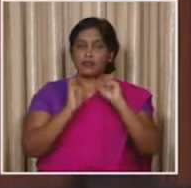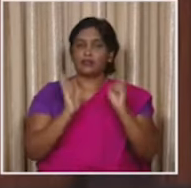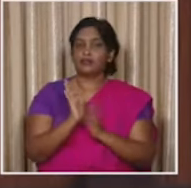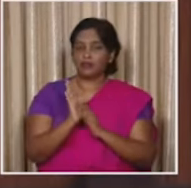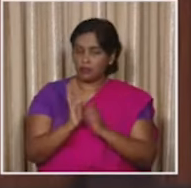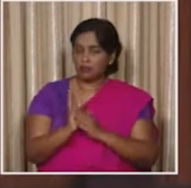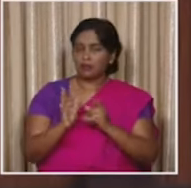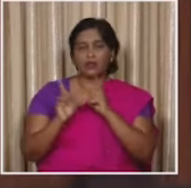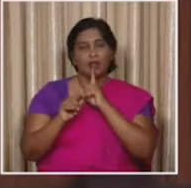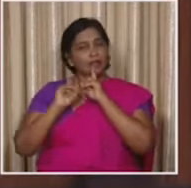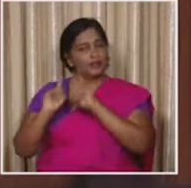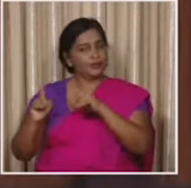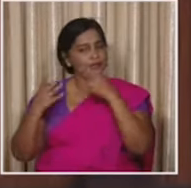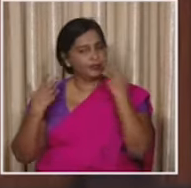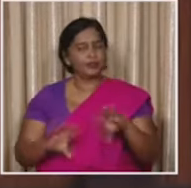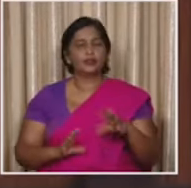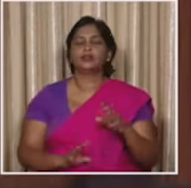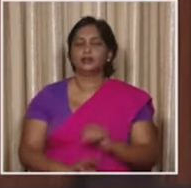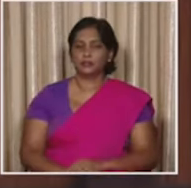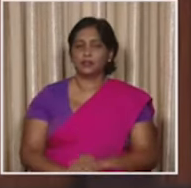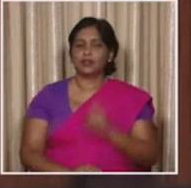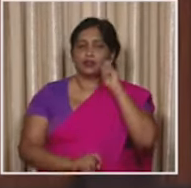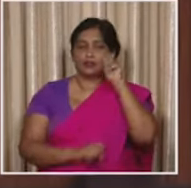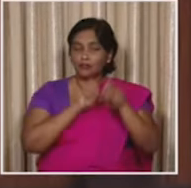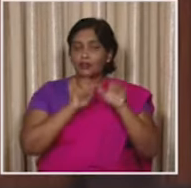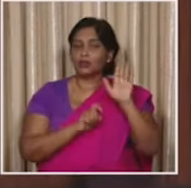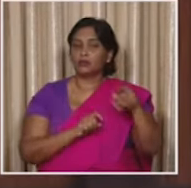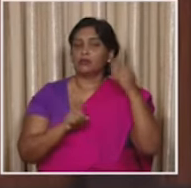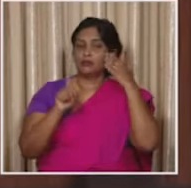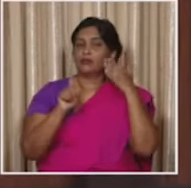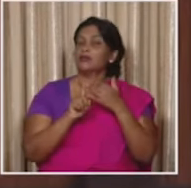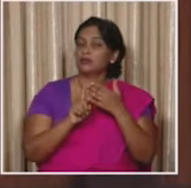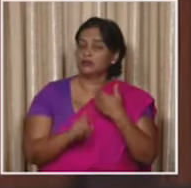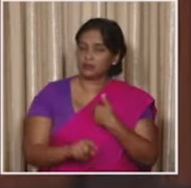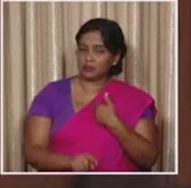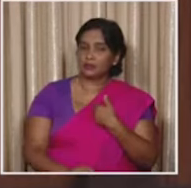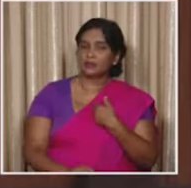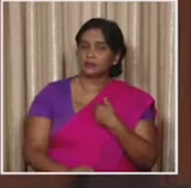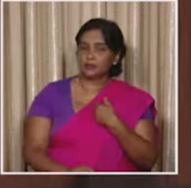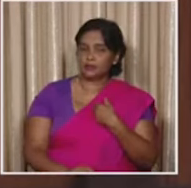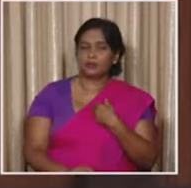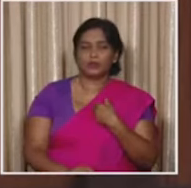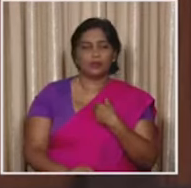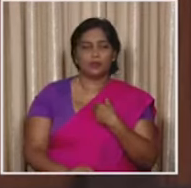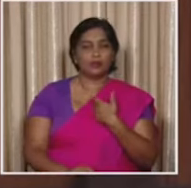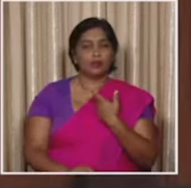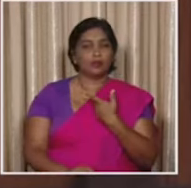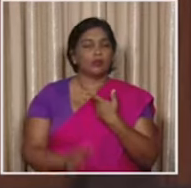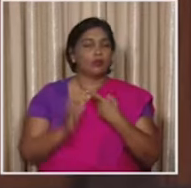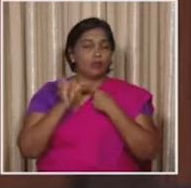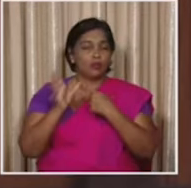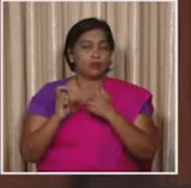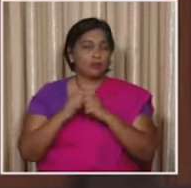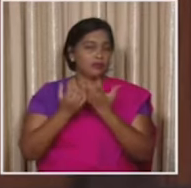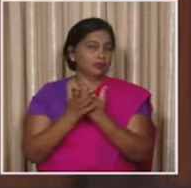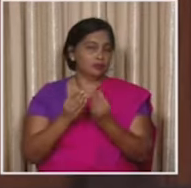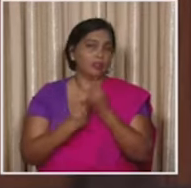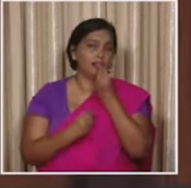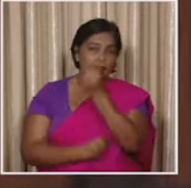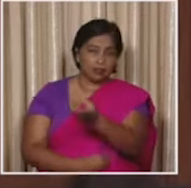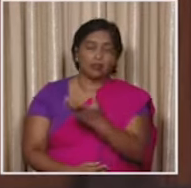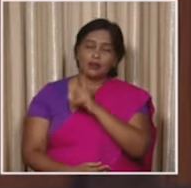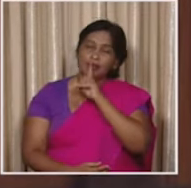இந்த பிரச்சனைக்கு தீர்வு முன்வைப்போம். இந்த கோட்டாபே ராஜபக்ச அவர்கள் ஜனாதிபதியாக தெரிவு செய்யும் பொழுது 100,000 கிலோமீட்டர் யானை வேலி அமைப்போம் என்று தான்